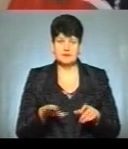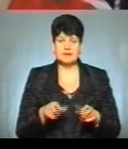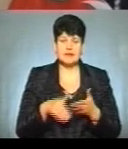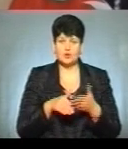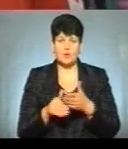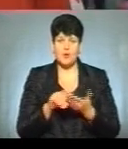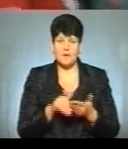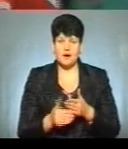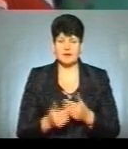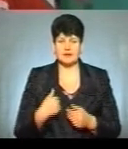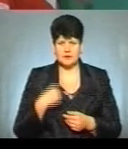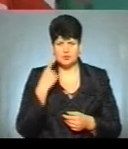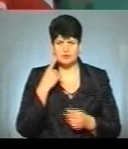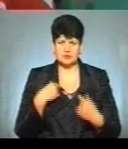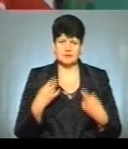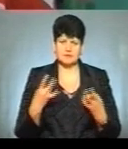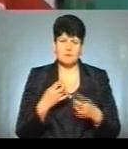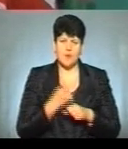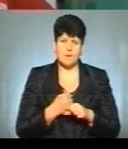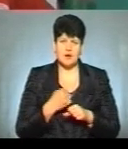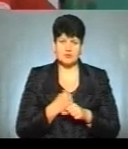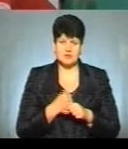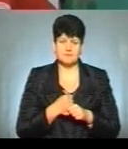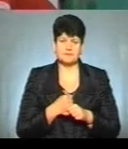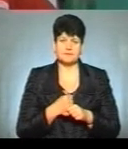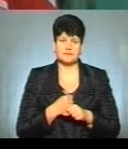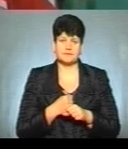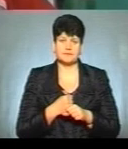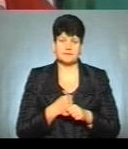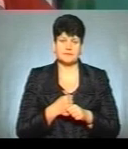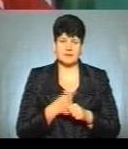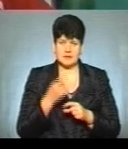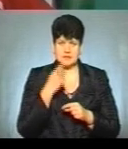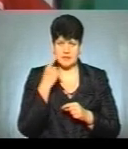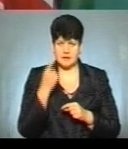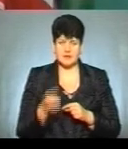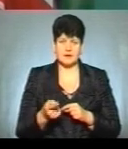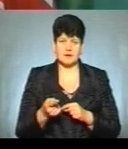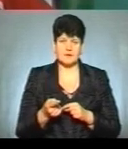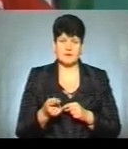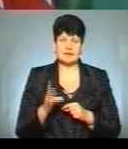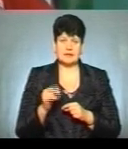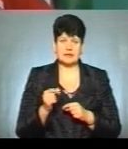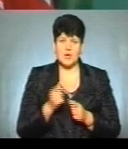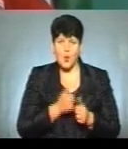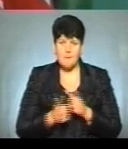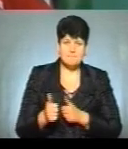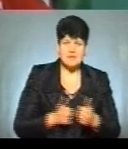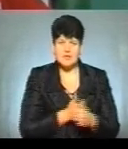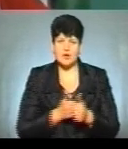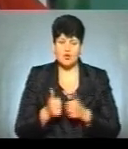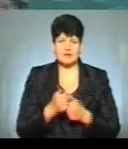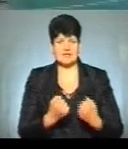зміщаємось, не допомагаємо. Я думаю, що все-таки нам варто попрацювати над китками здалека, над обігрюванням,